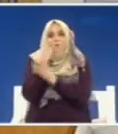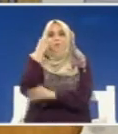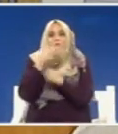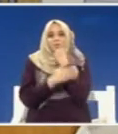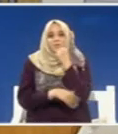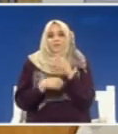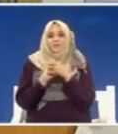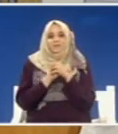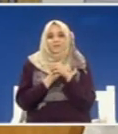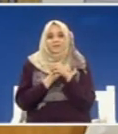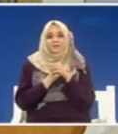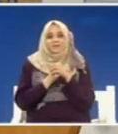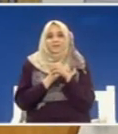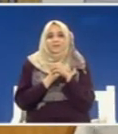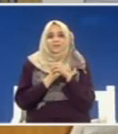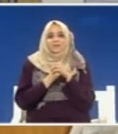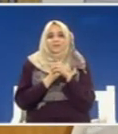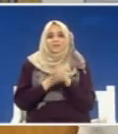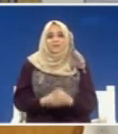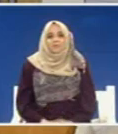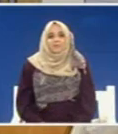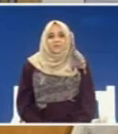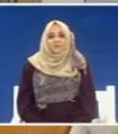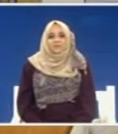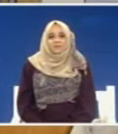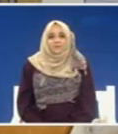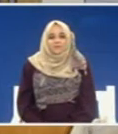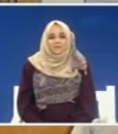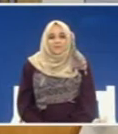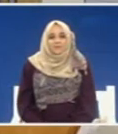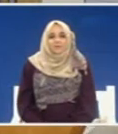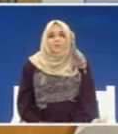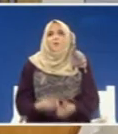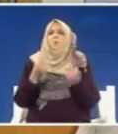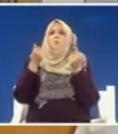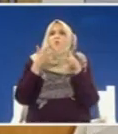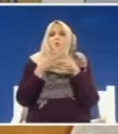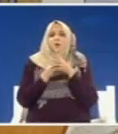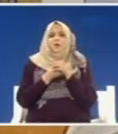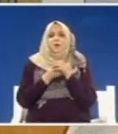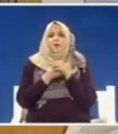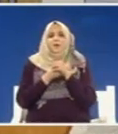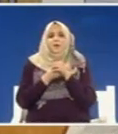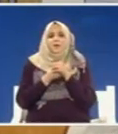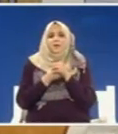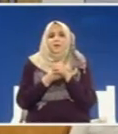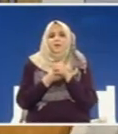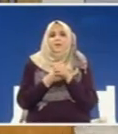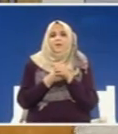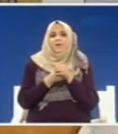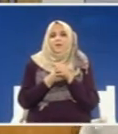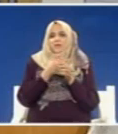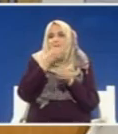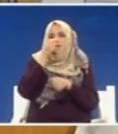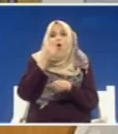محروم. هذا هو. وهذا فضل كبير يعني أن عدد السجدات في ورش راهي 11 سجدة في القرآن الكريم. صح.